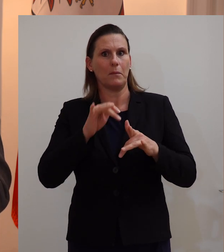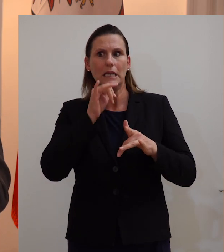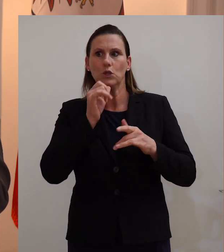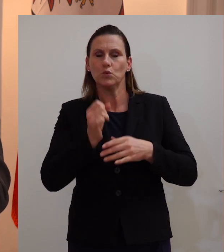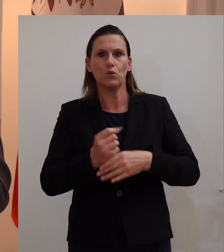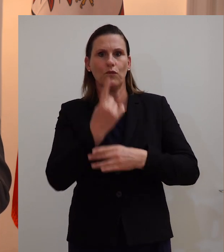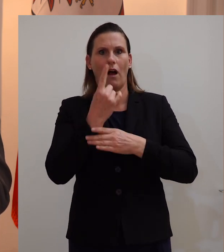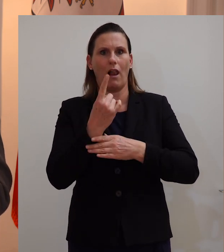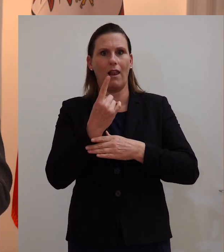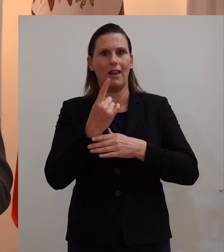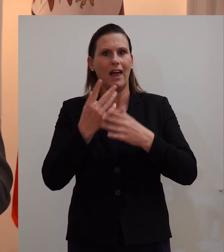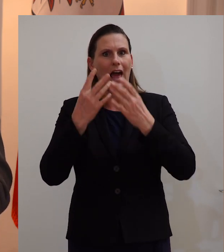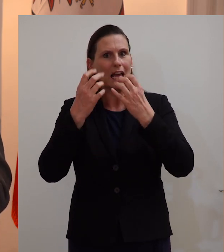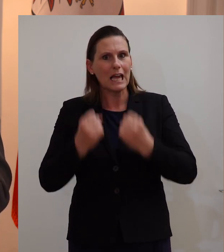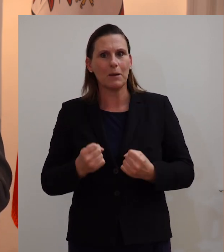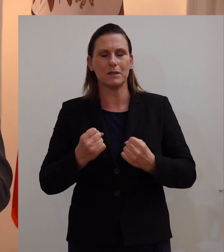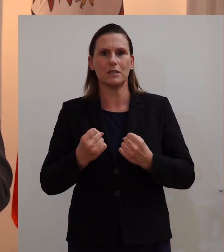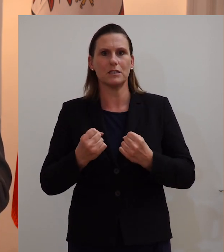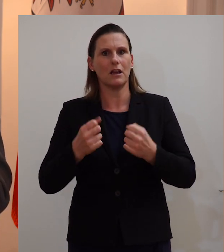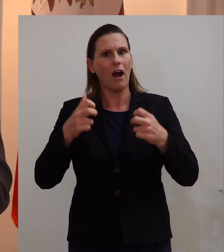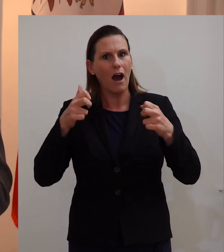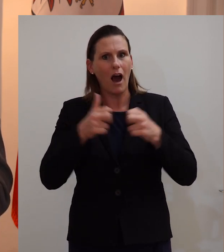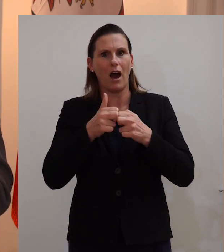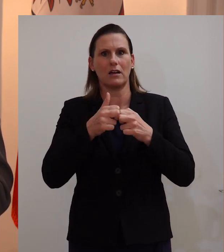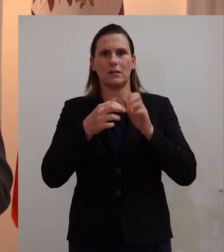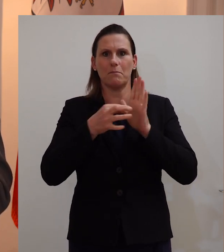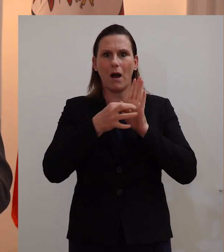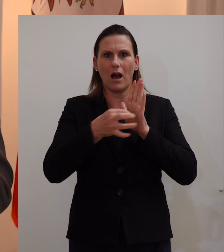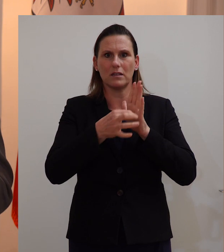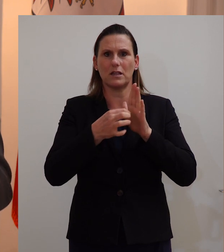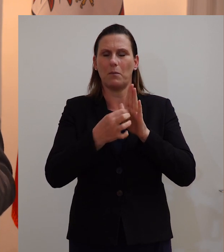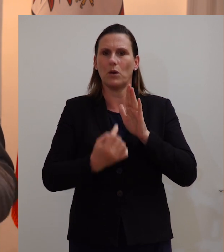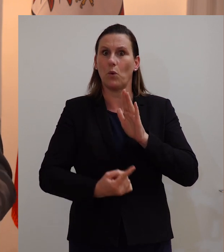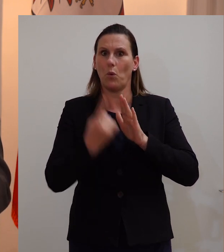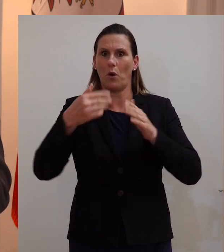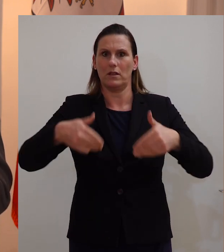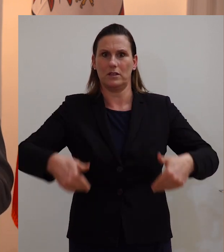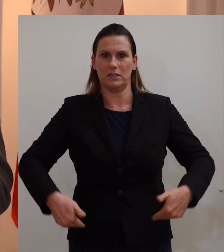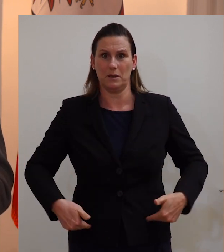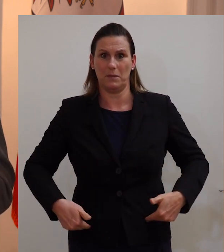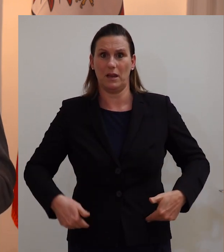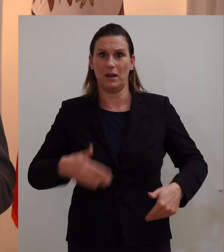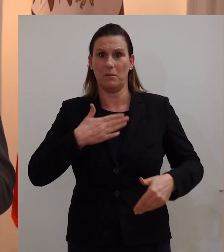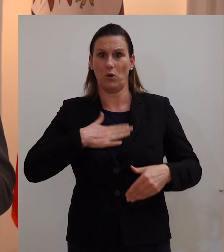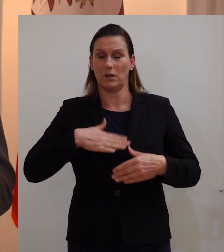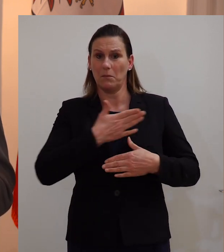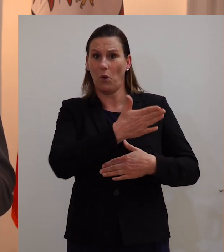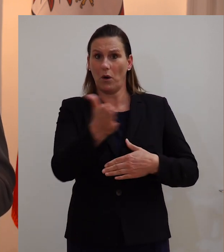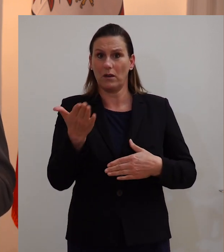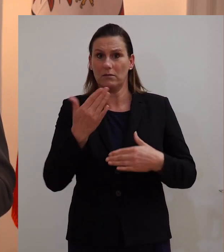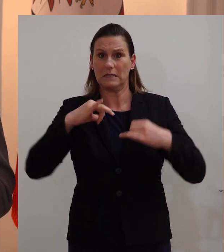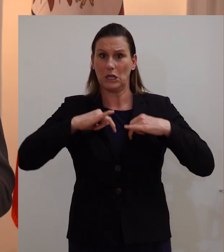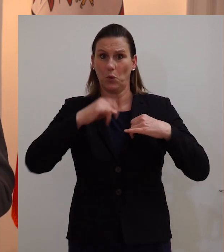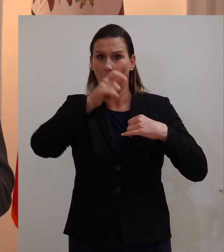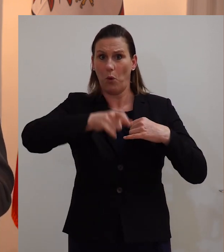Maßnahmen und großer Disziplin. Ich bedanke mich bei allen Tirolerinnen und Tirolern, dass sie sich an